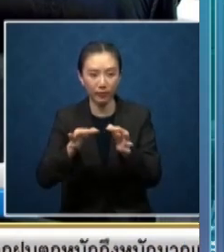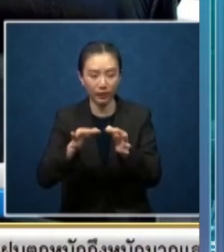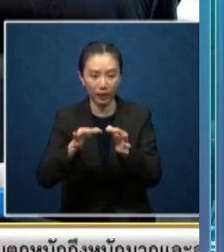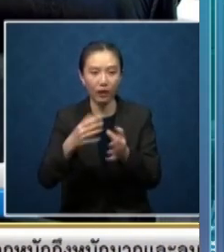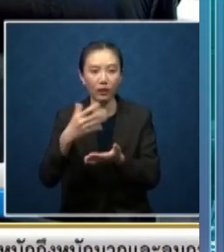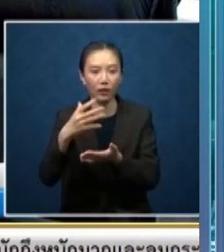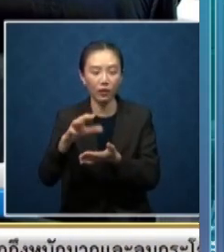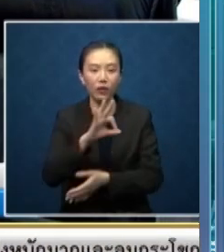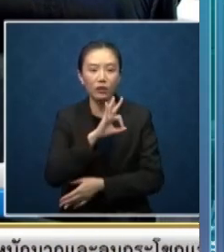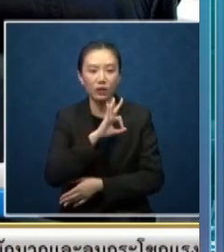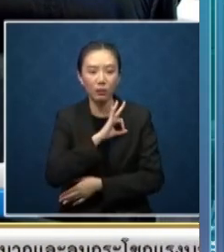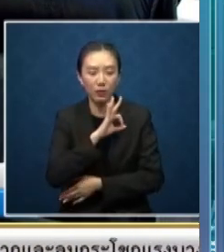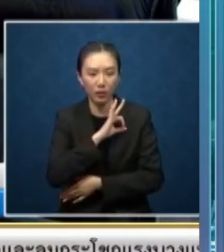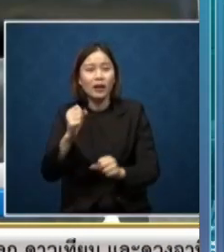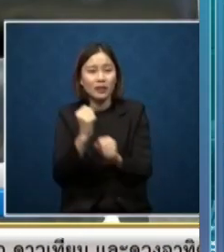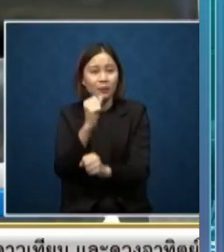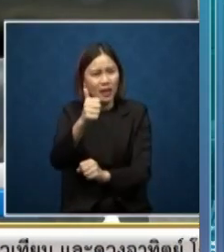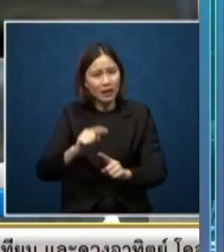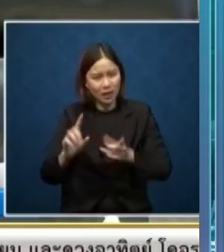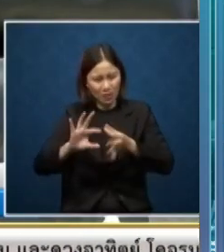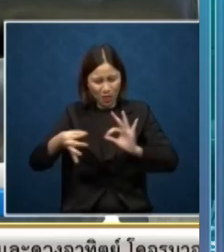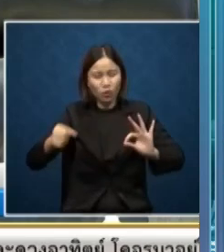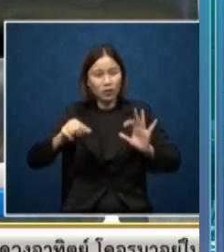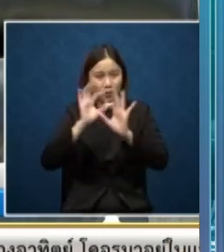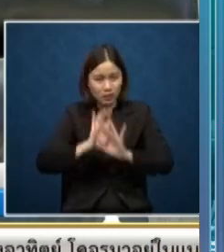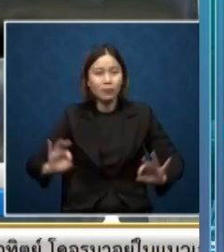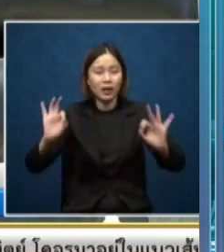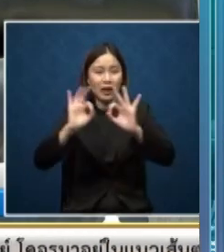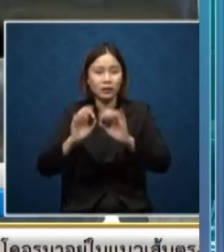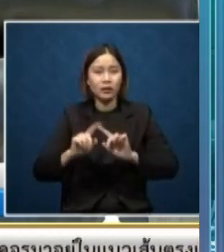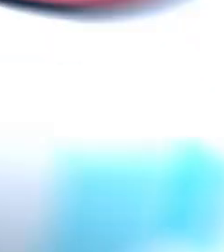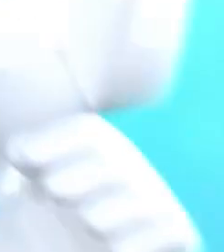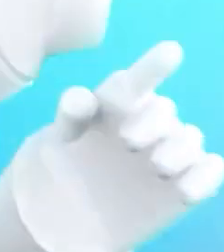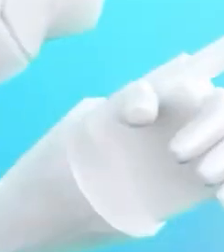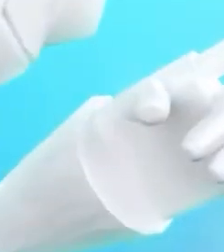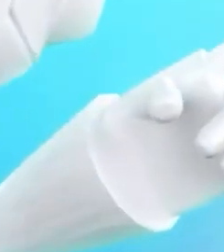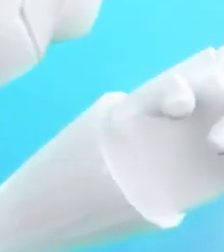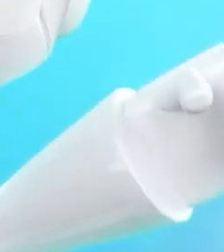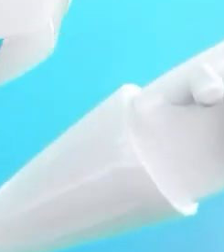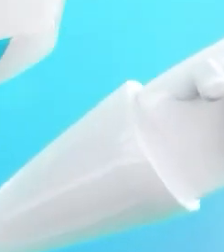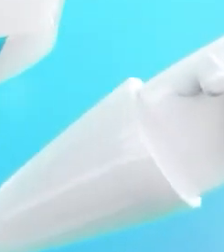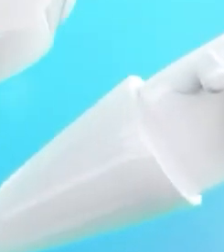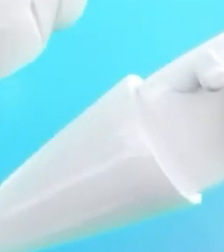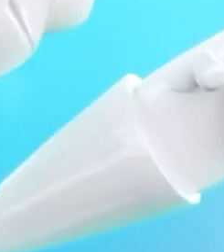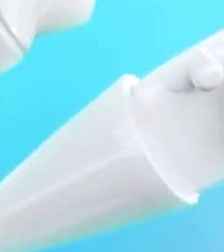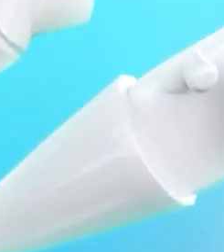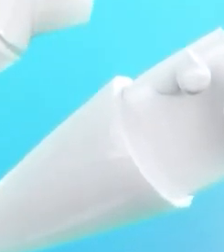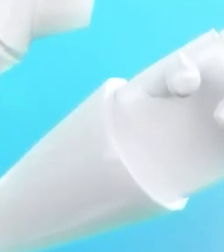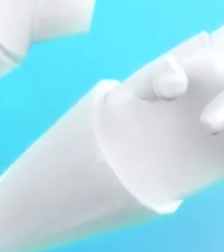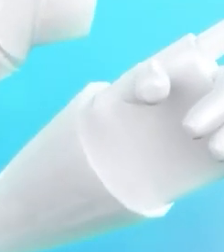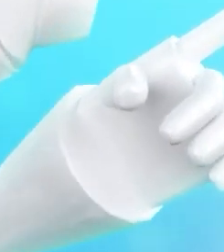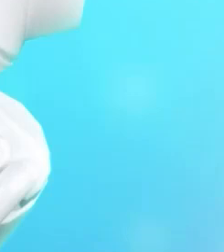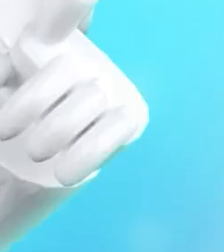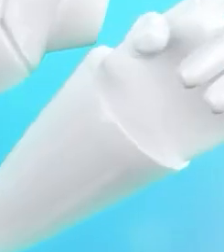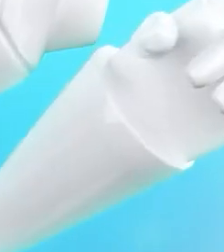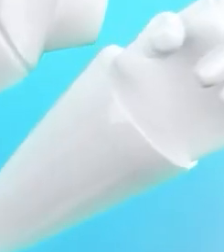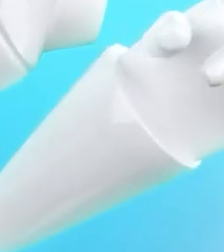เพราะฉะนั้นก็ต้องรอไปถึงสิ้นเดือนตุลาคมอ่าพอมดสมัยประชุมนะครับติดตาม PPTV HD 36ได้ทุกช่องทาง